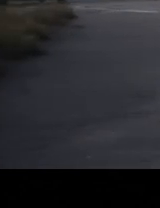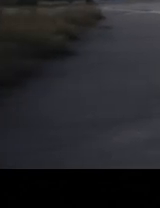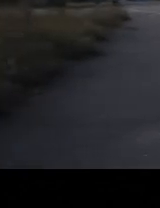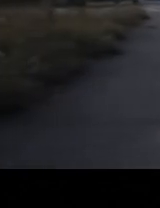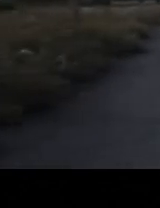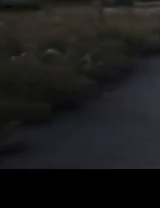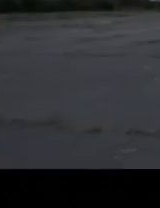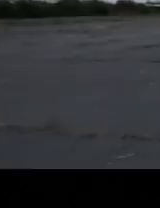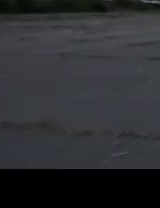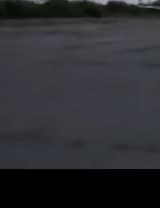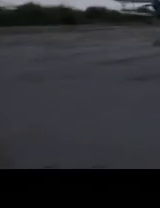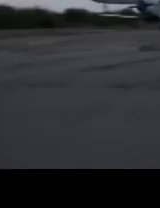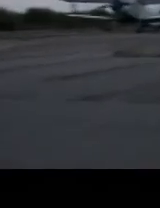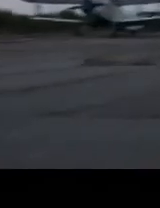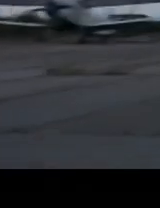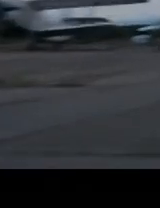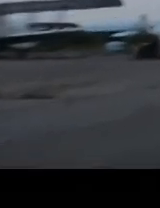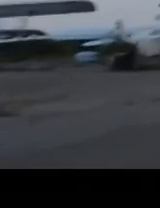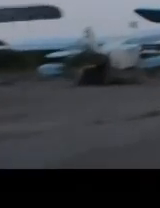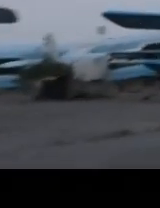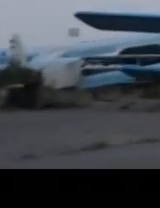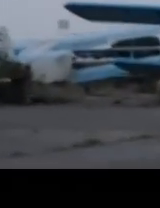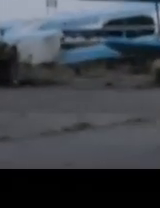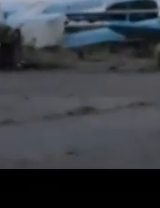Дякую за